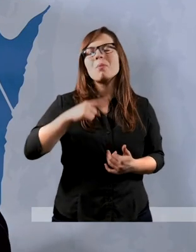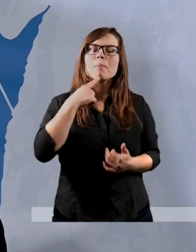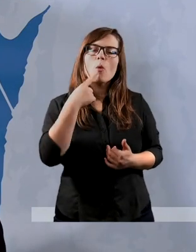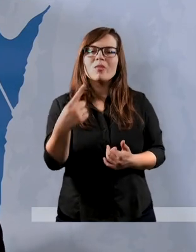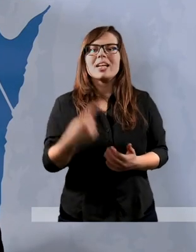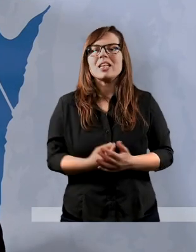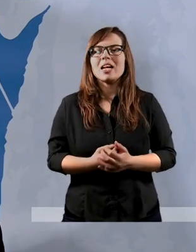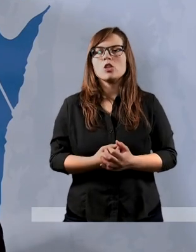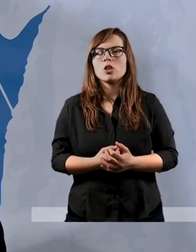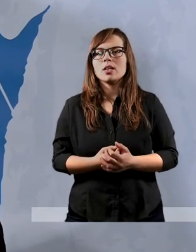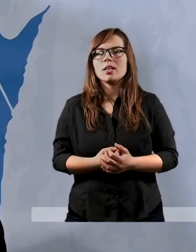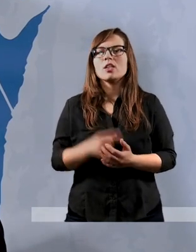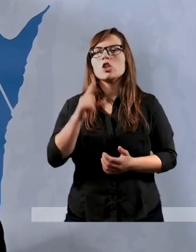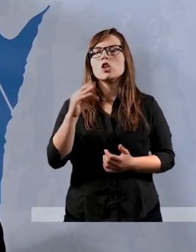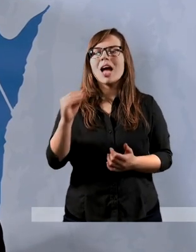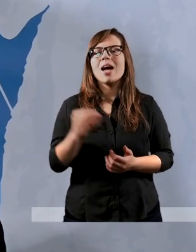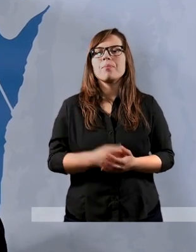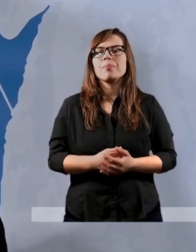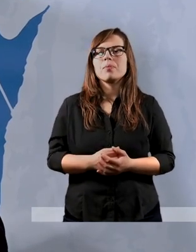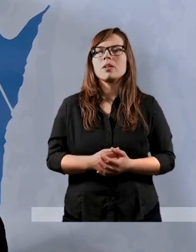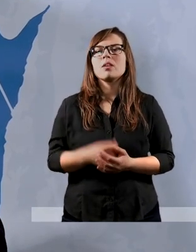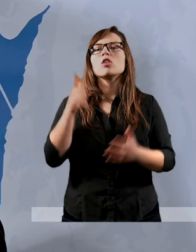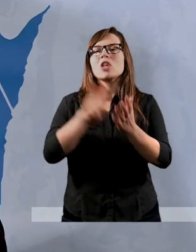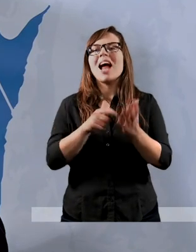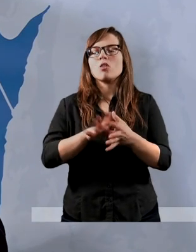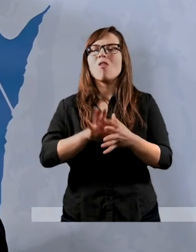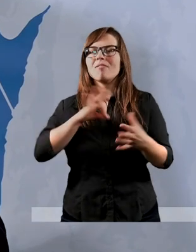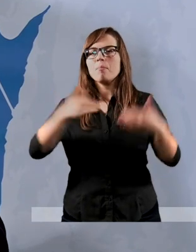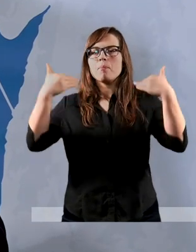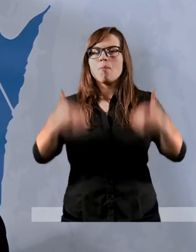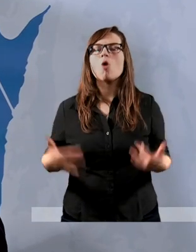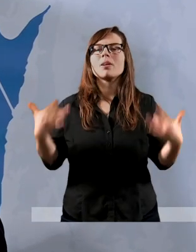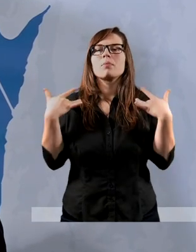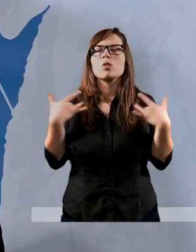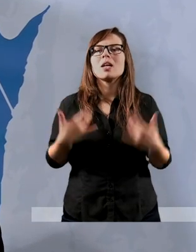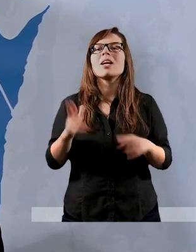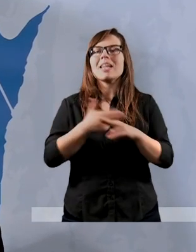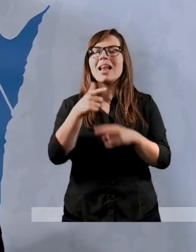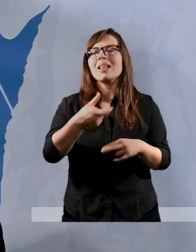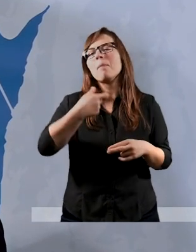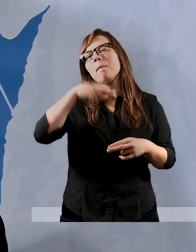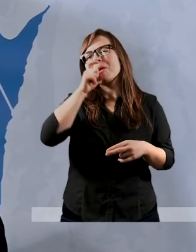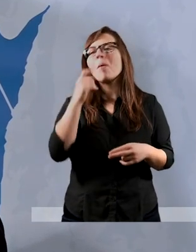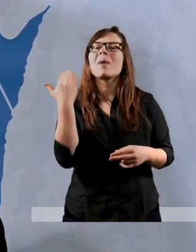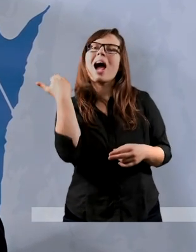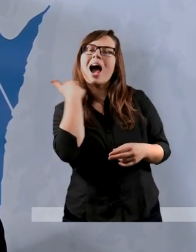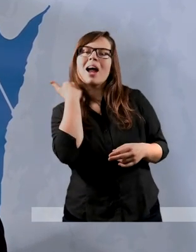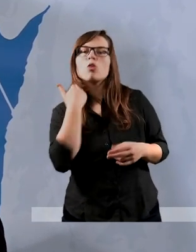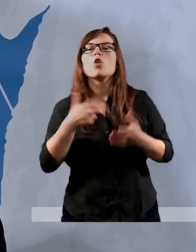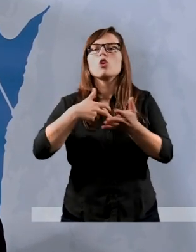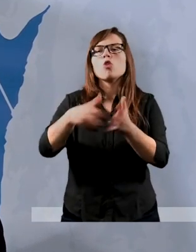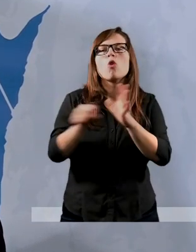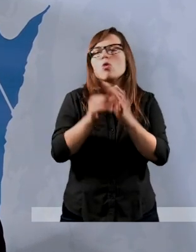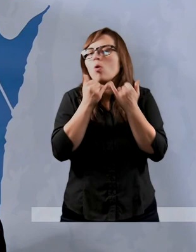powiedzieć, że często w moim życiu, kiedy piłem ten alkohol,